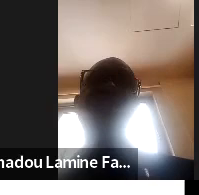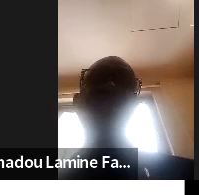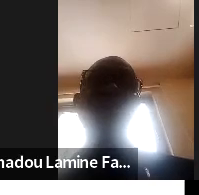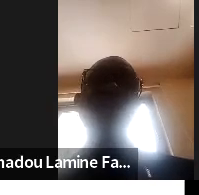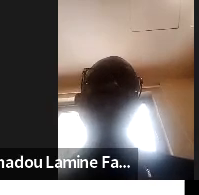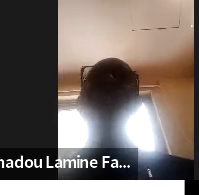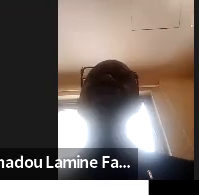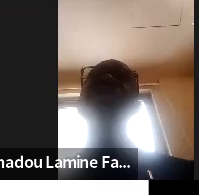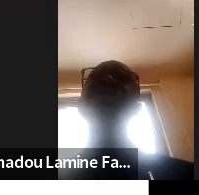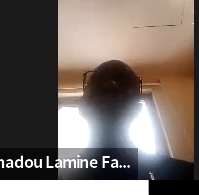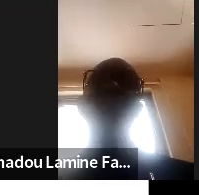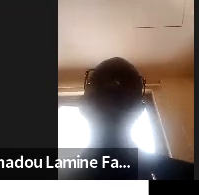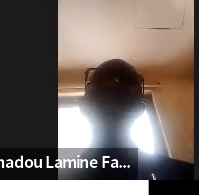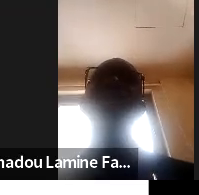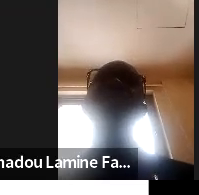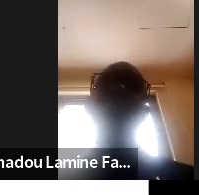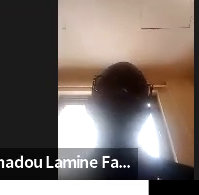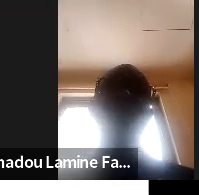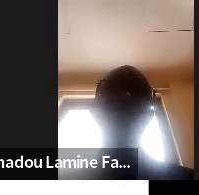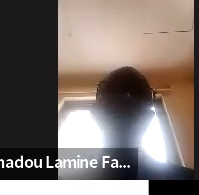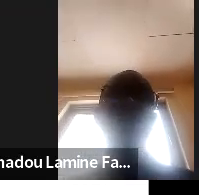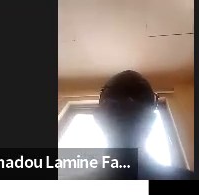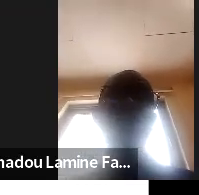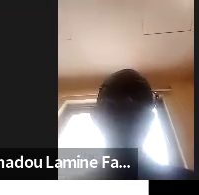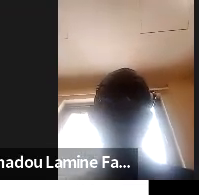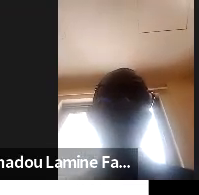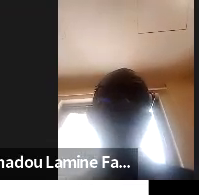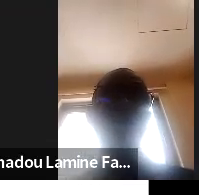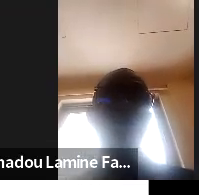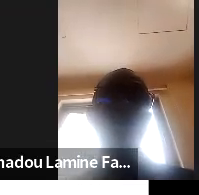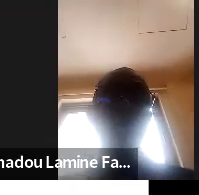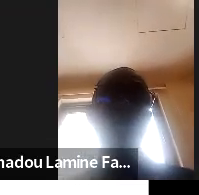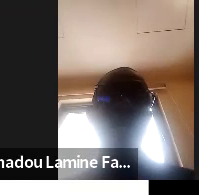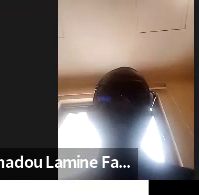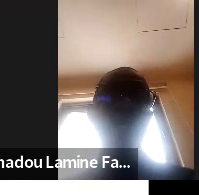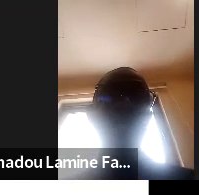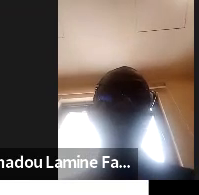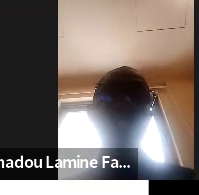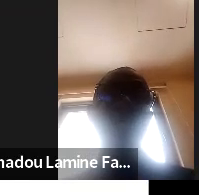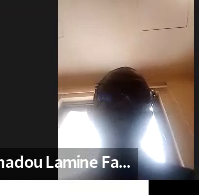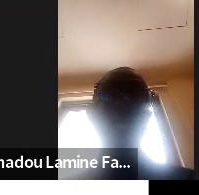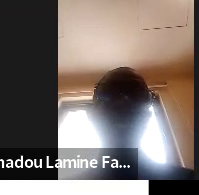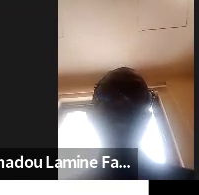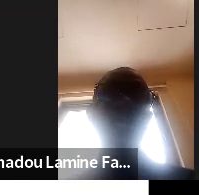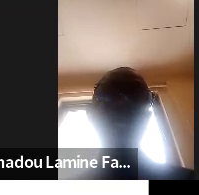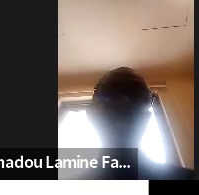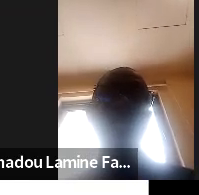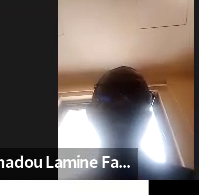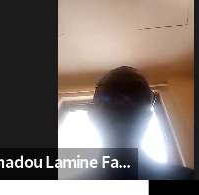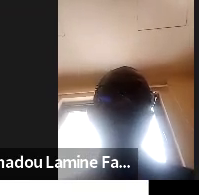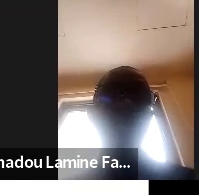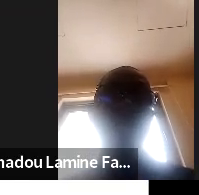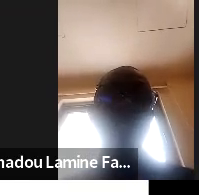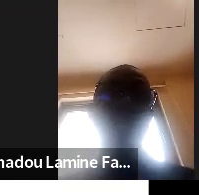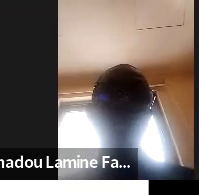Alors, d'abord, l'étude met l'accent sur... Donc là, vous avez, il y a un retard, le spécimen de la carte d'égalité des